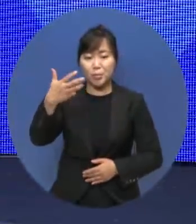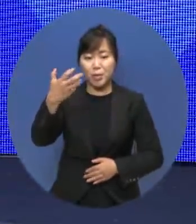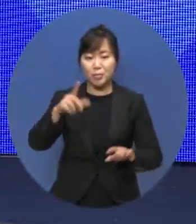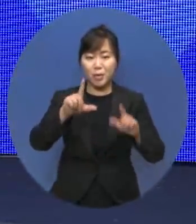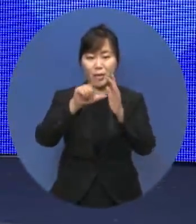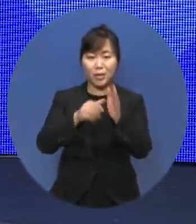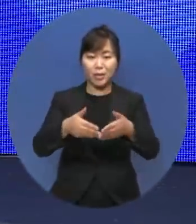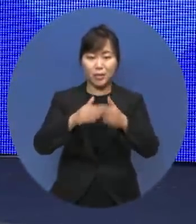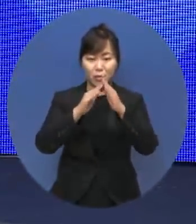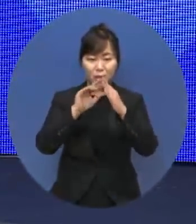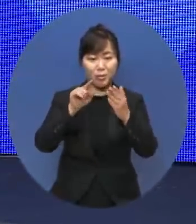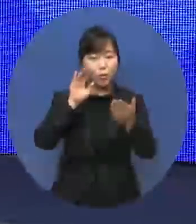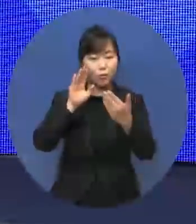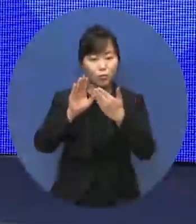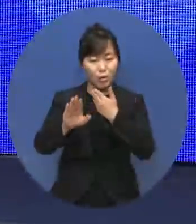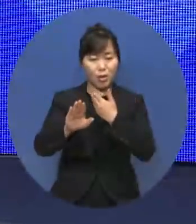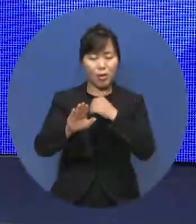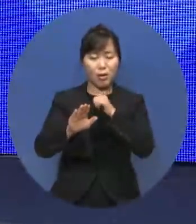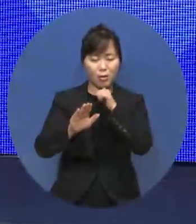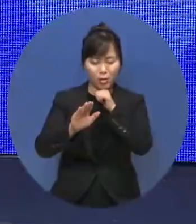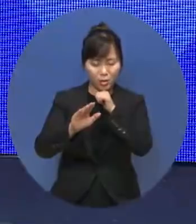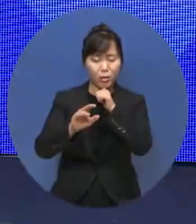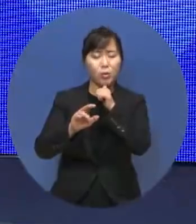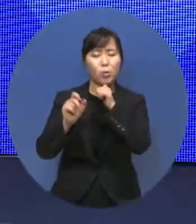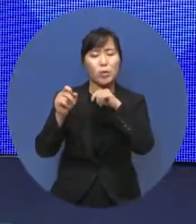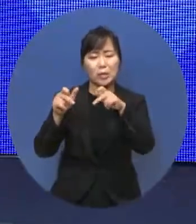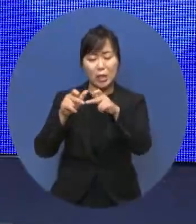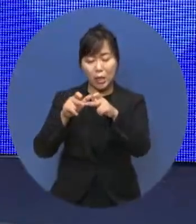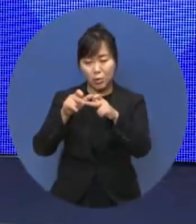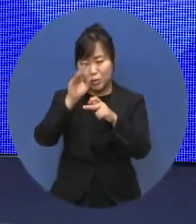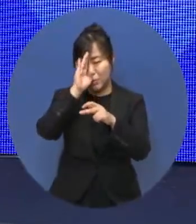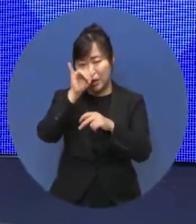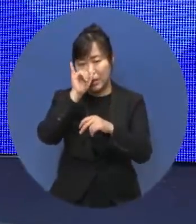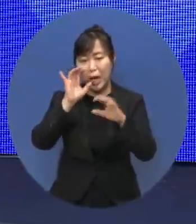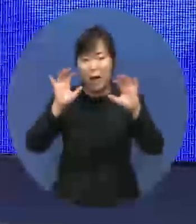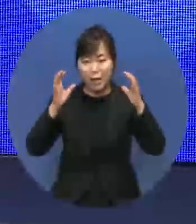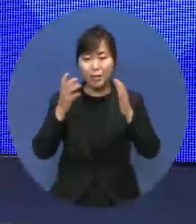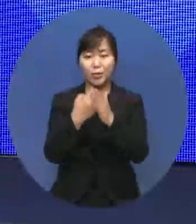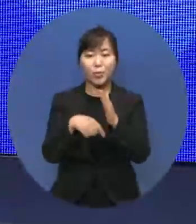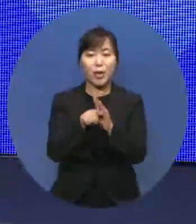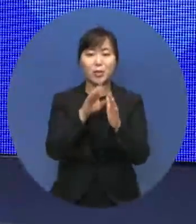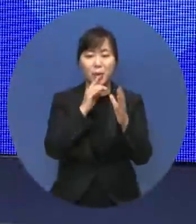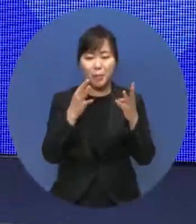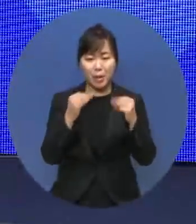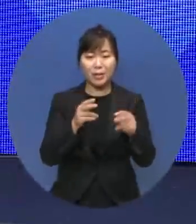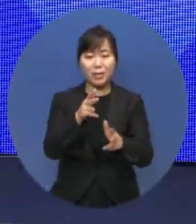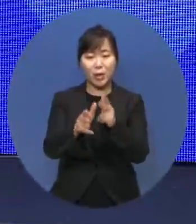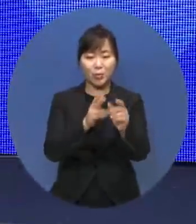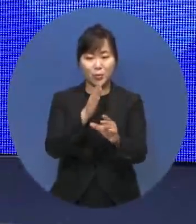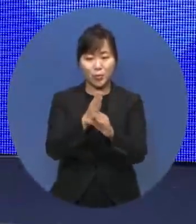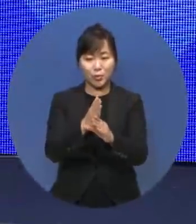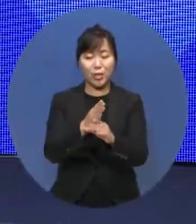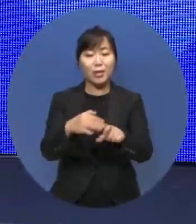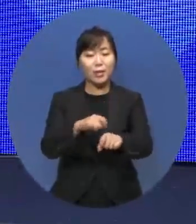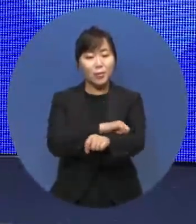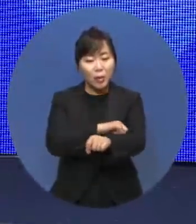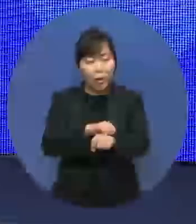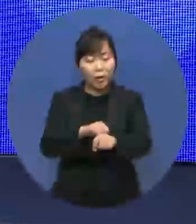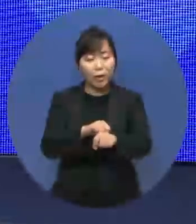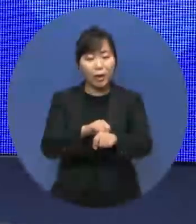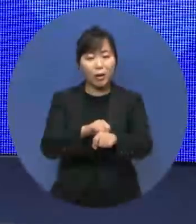설립되었습니다. 설립 이후에 가난하고 장애가 있고 질병이 있는 아이들을 위한 많은 사업들을 하고 있는데요.